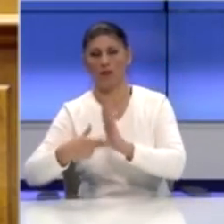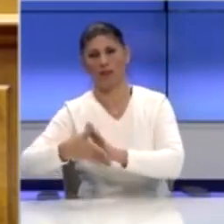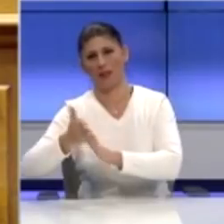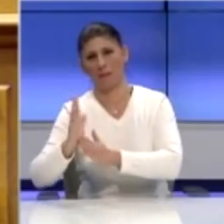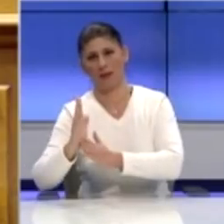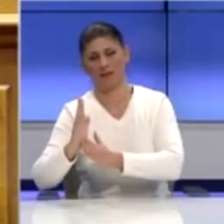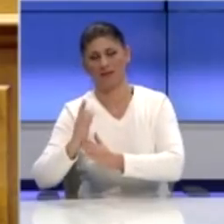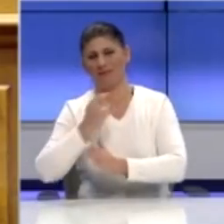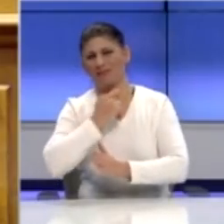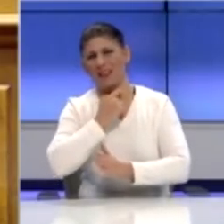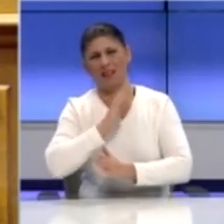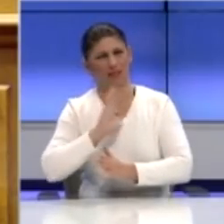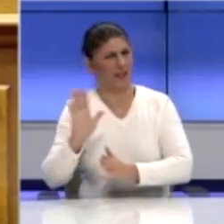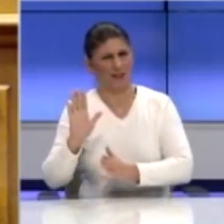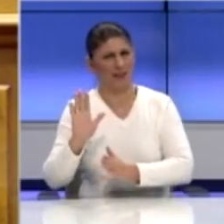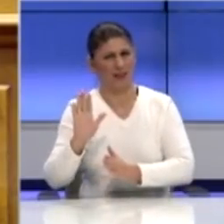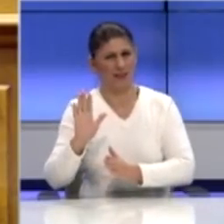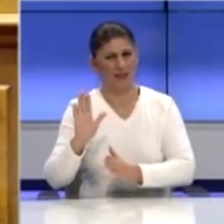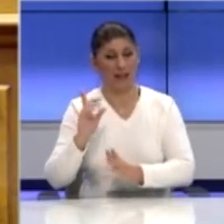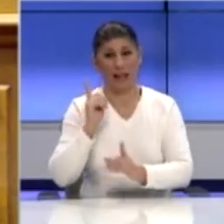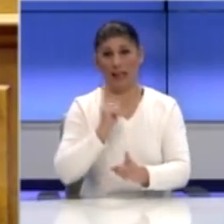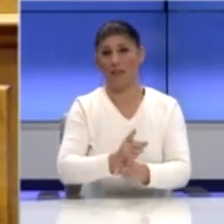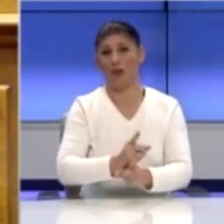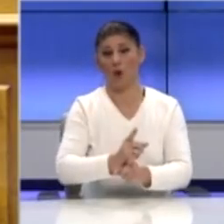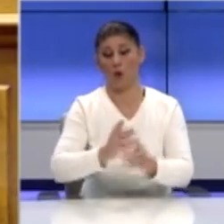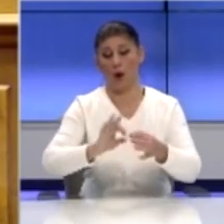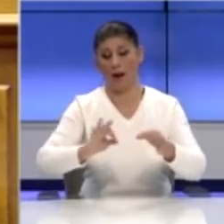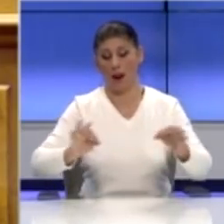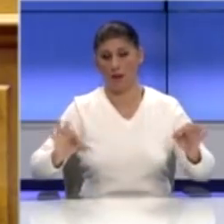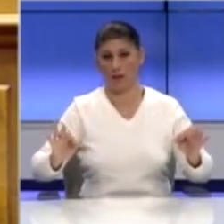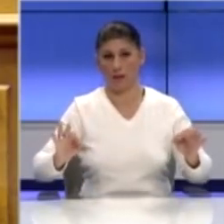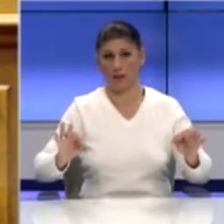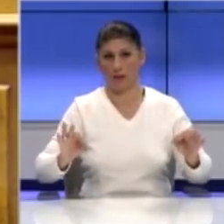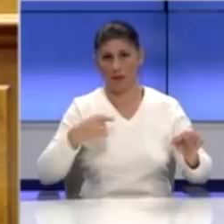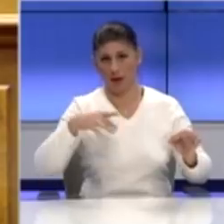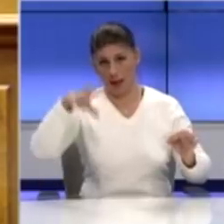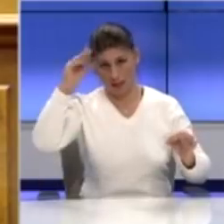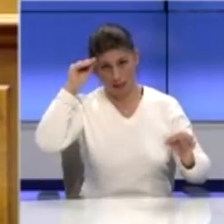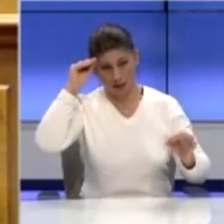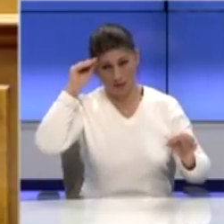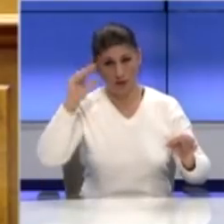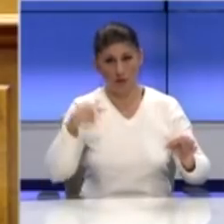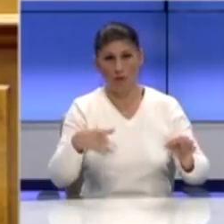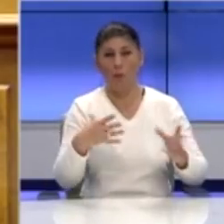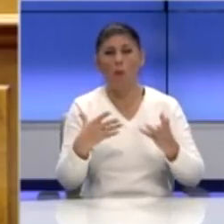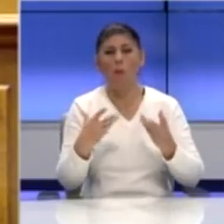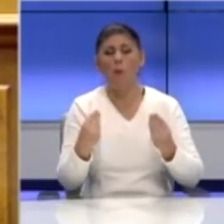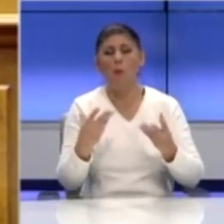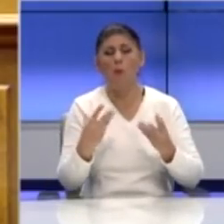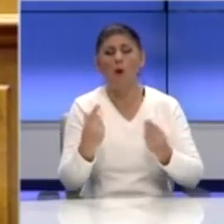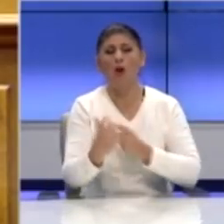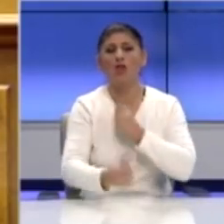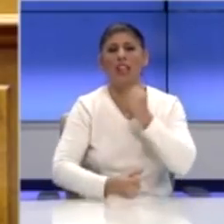2008-2015. Δεν χρειάζεται να είναι κανένας και κάποιος ειδικός αναλυτής για να αντιληφθεί πόσα χρόνια